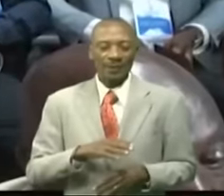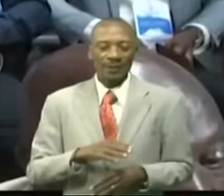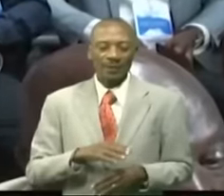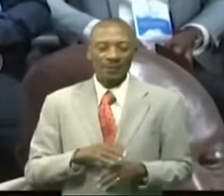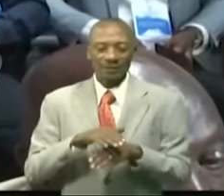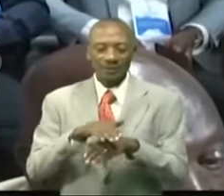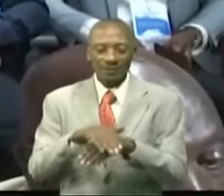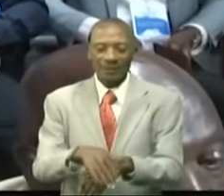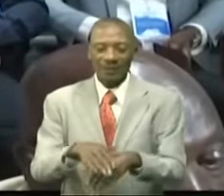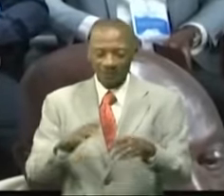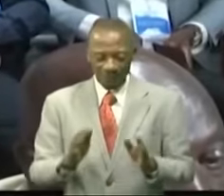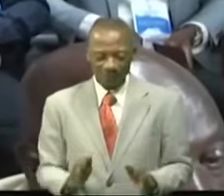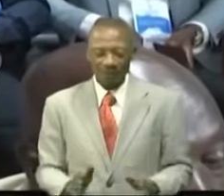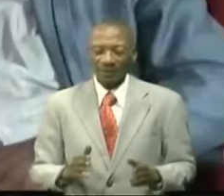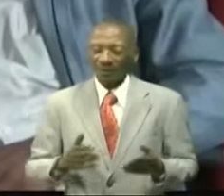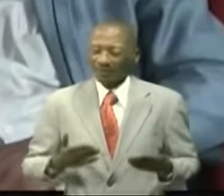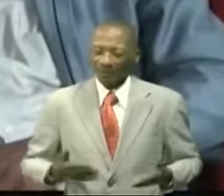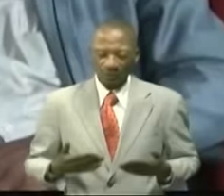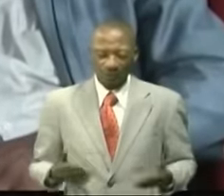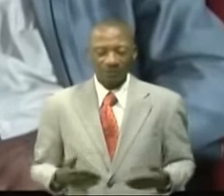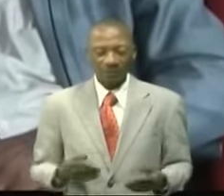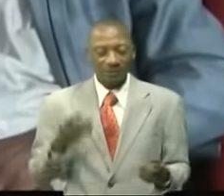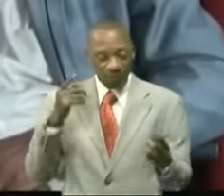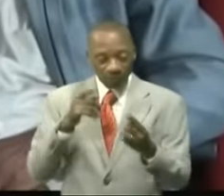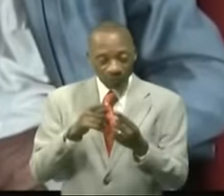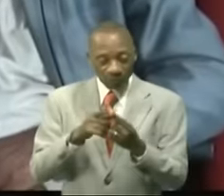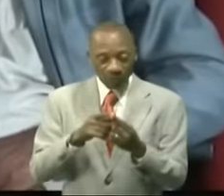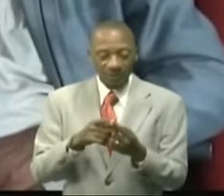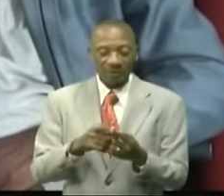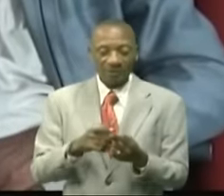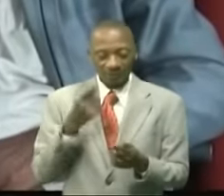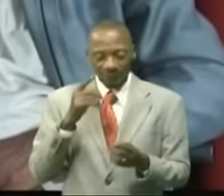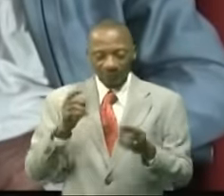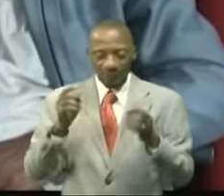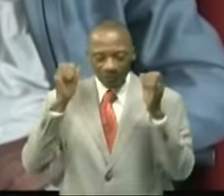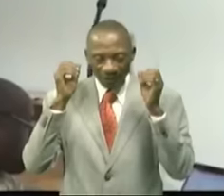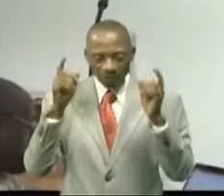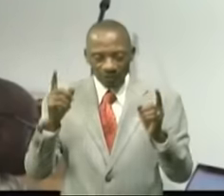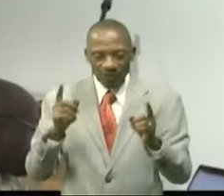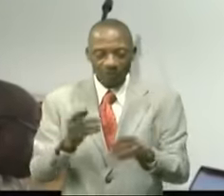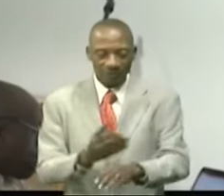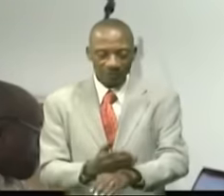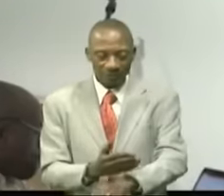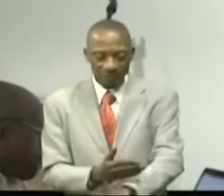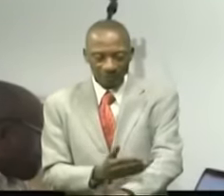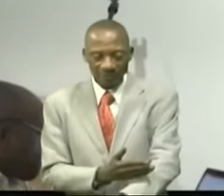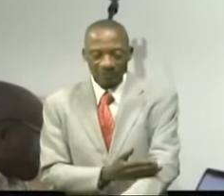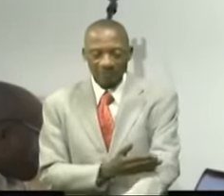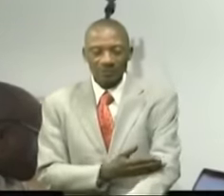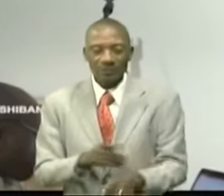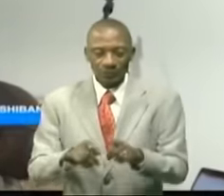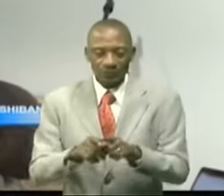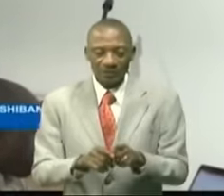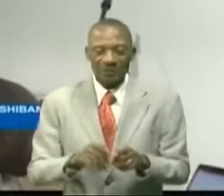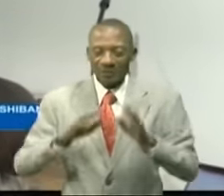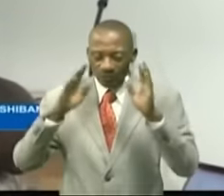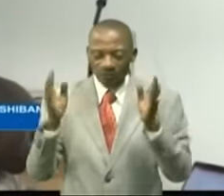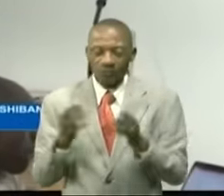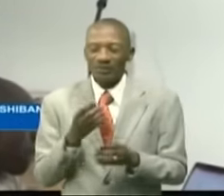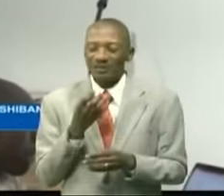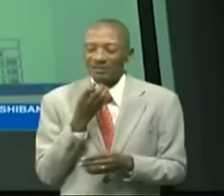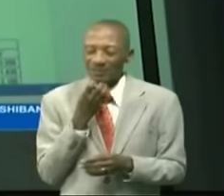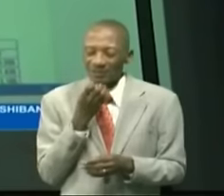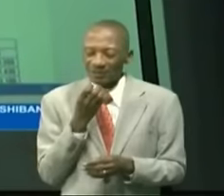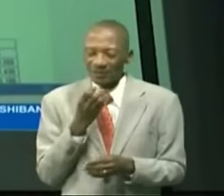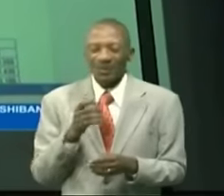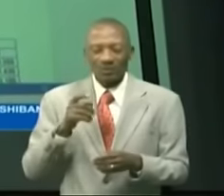de l'enseignement et l'éducation à travers leur performance de chaque pool d'inspecteurs. Le prophète a bien avant cela fait le